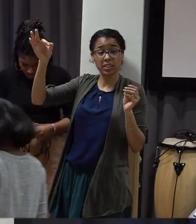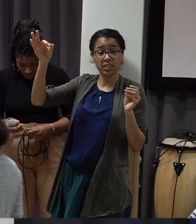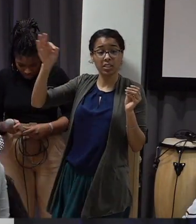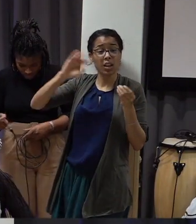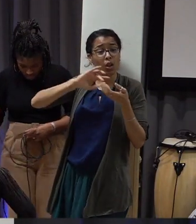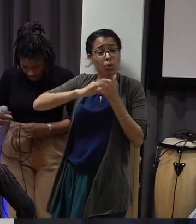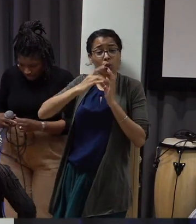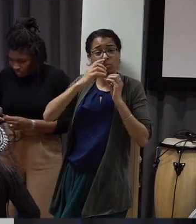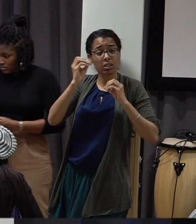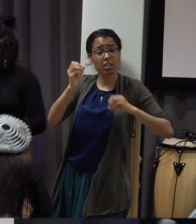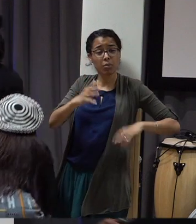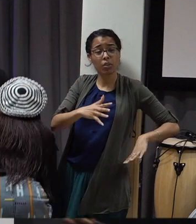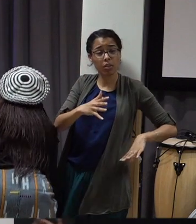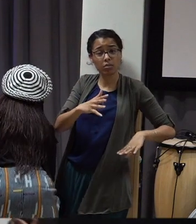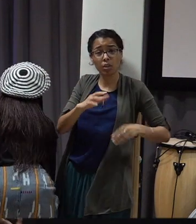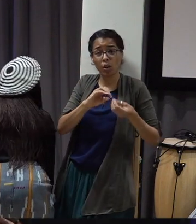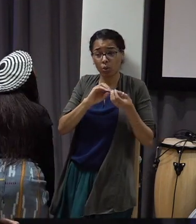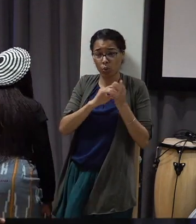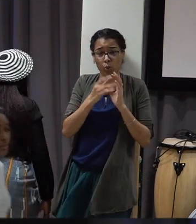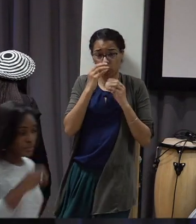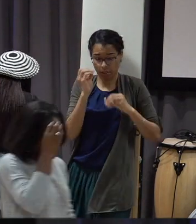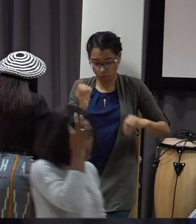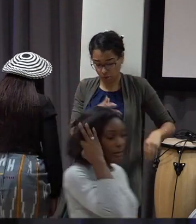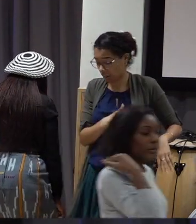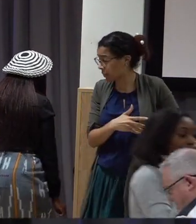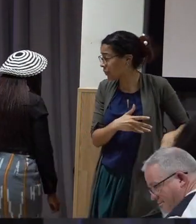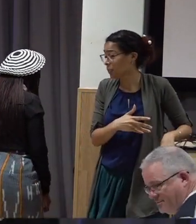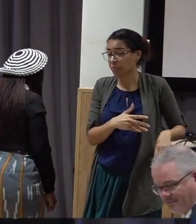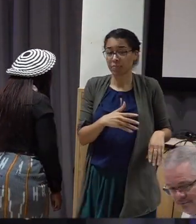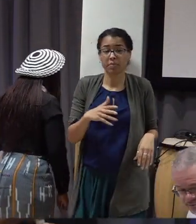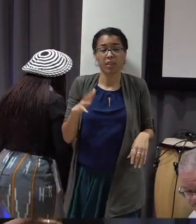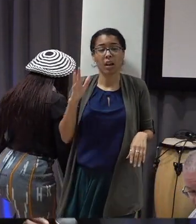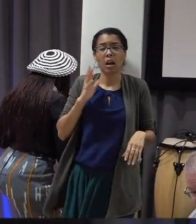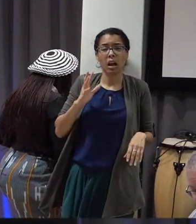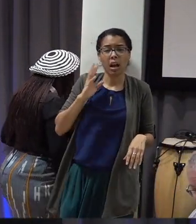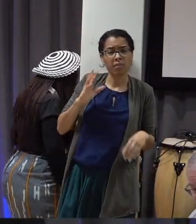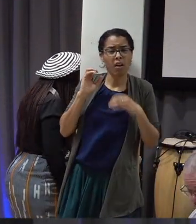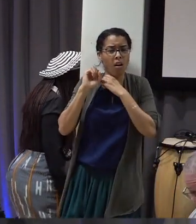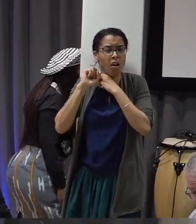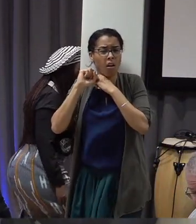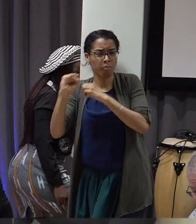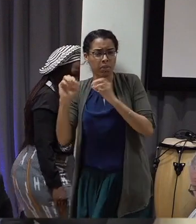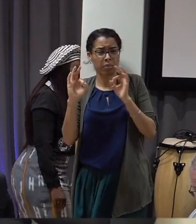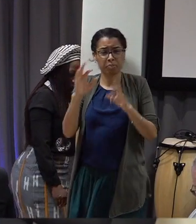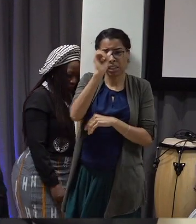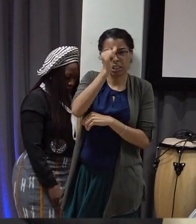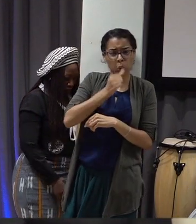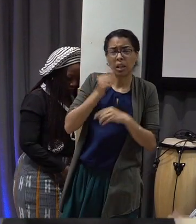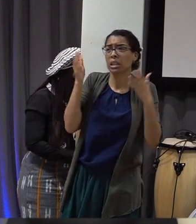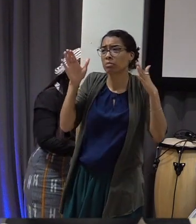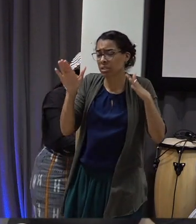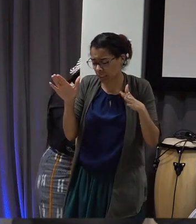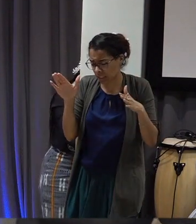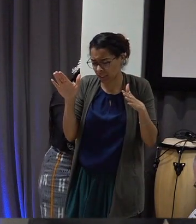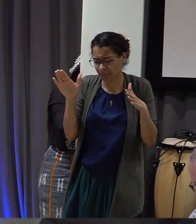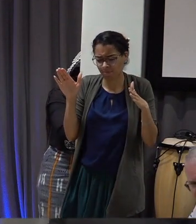j'abandonne tout. J'abandonne tout. J'abandonne tout ce qui était peut-être idolâtre dans ma vie. Je veux te rendre